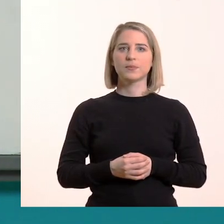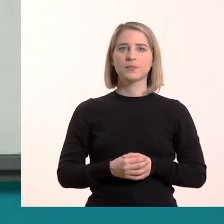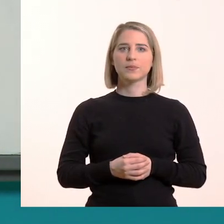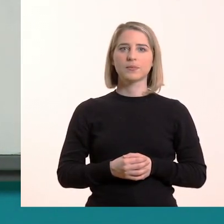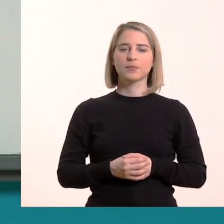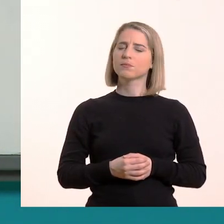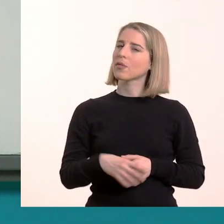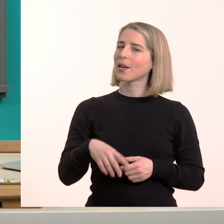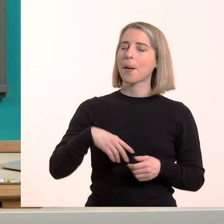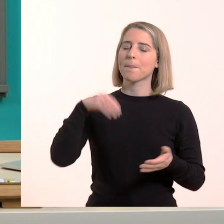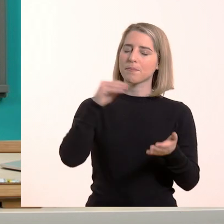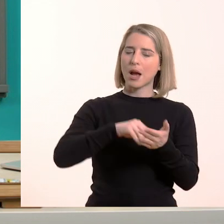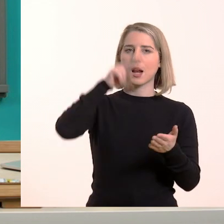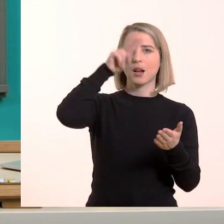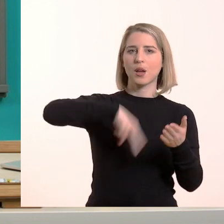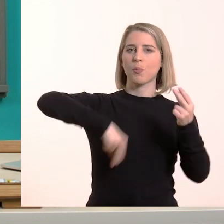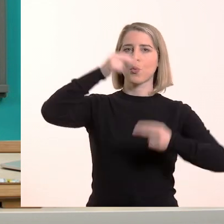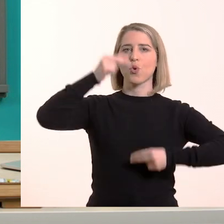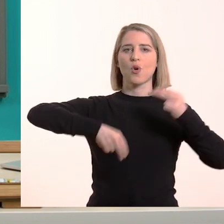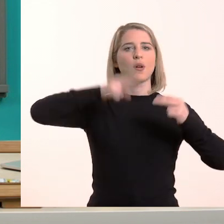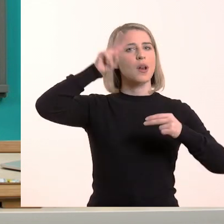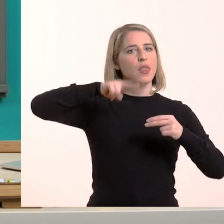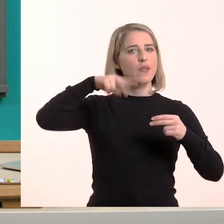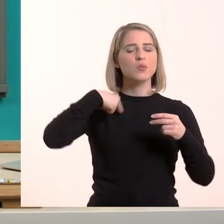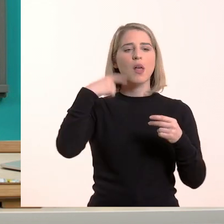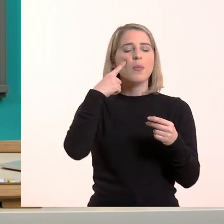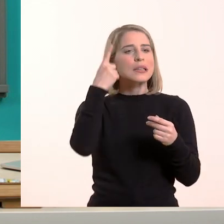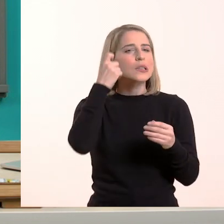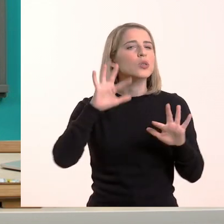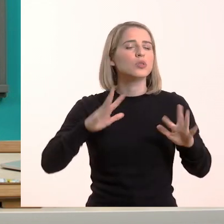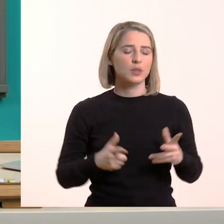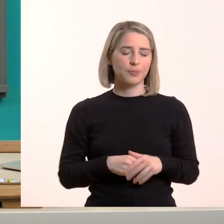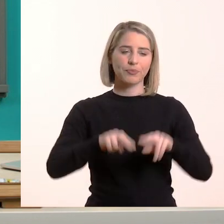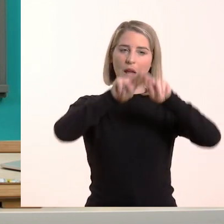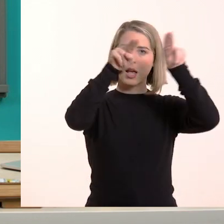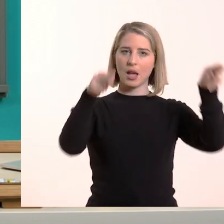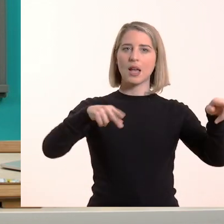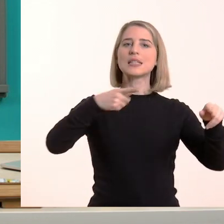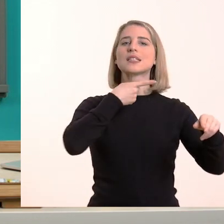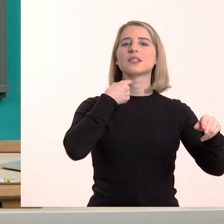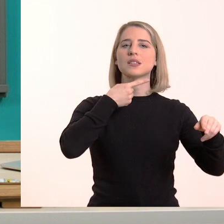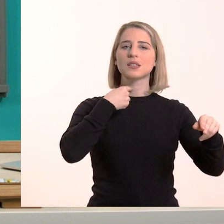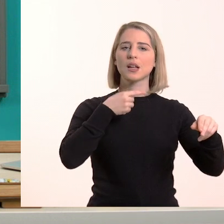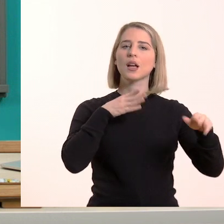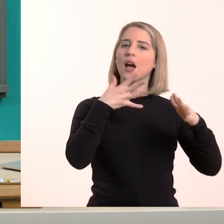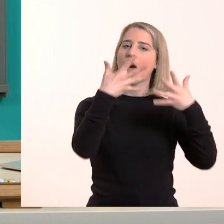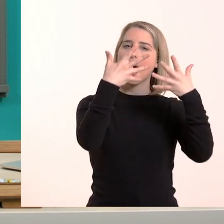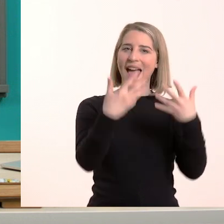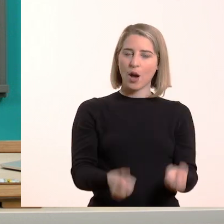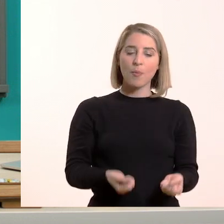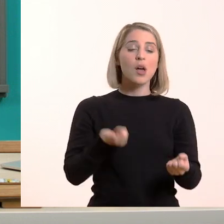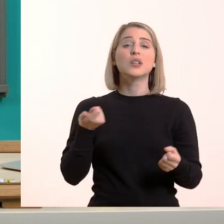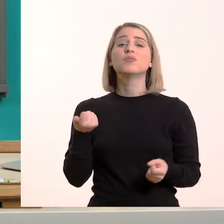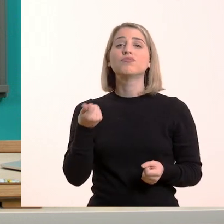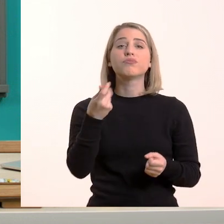Για να ξαναδιαβάσουμε μαζί το πρόβλημα, να δούμε τα δεδομένα. Σε ένα ζαχαροπλαστείο, λέει, έχουμε